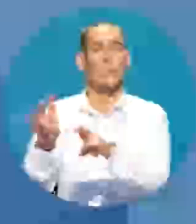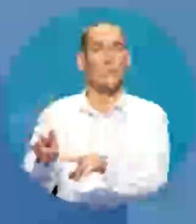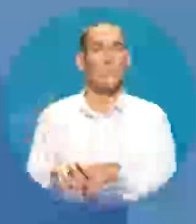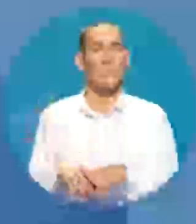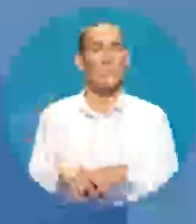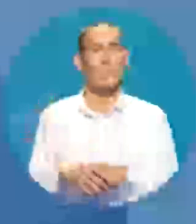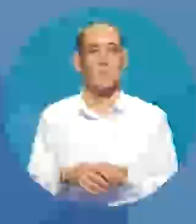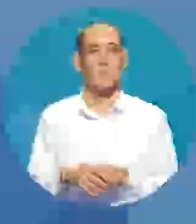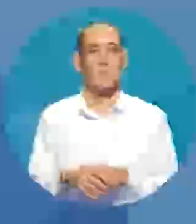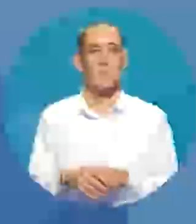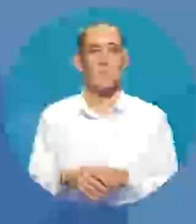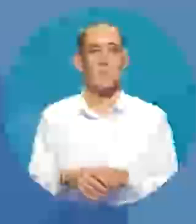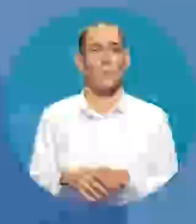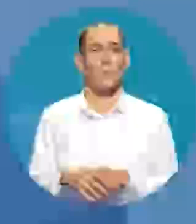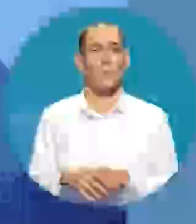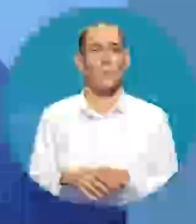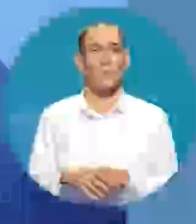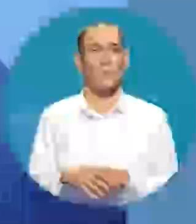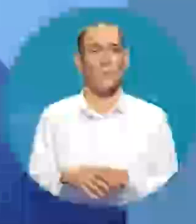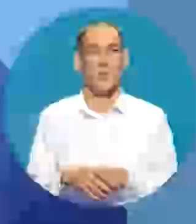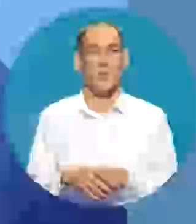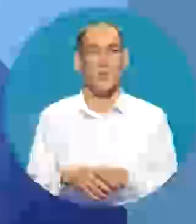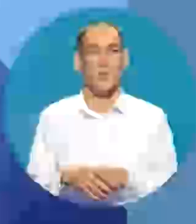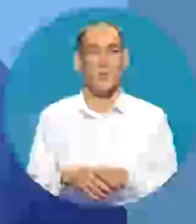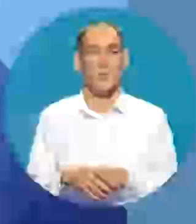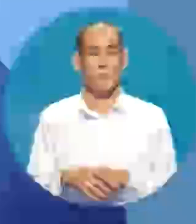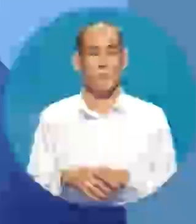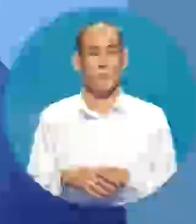tastaymız. Bükülengen jağı kaladı.